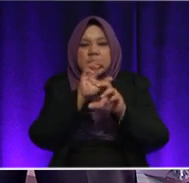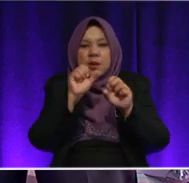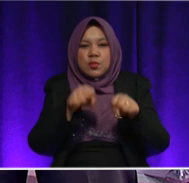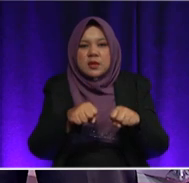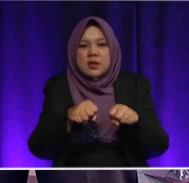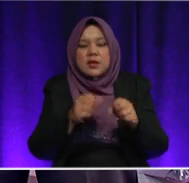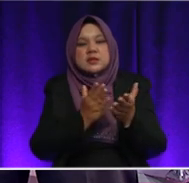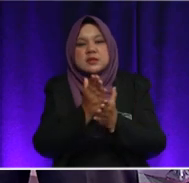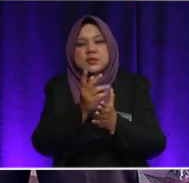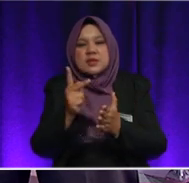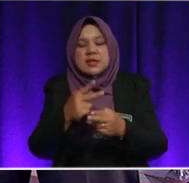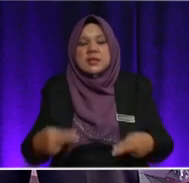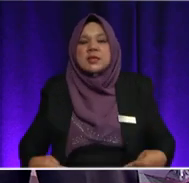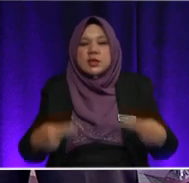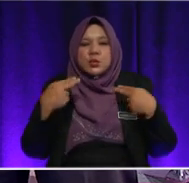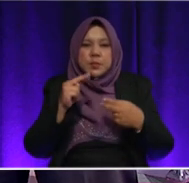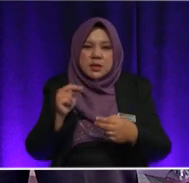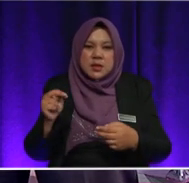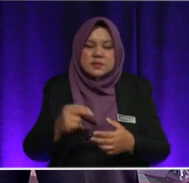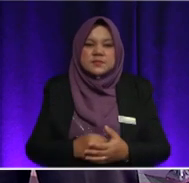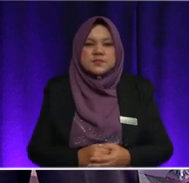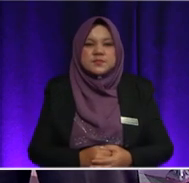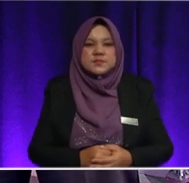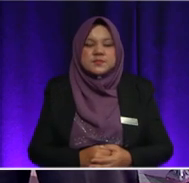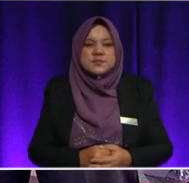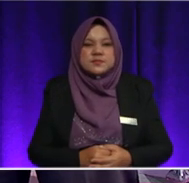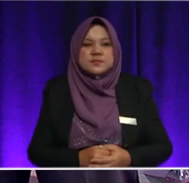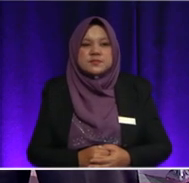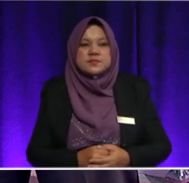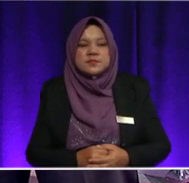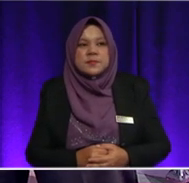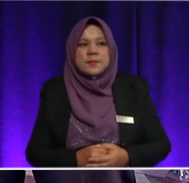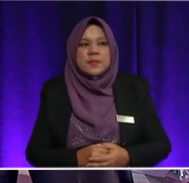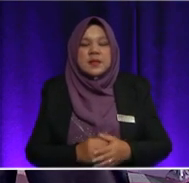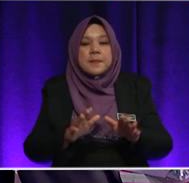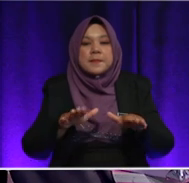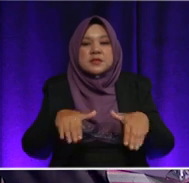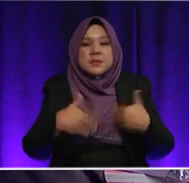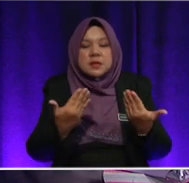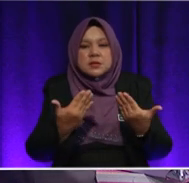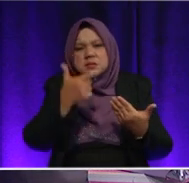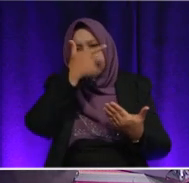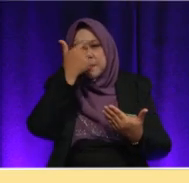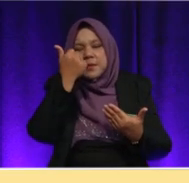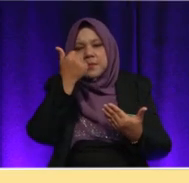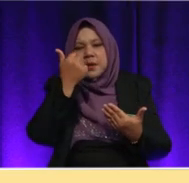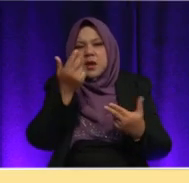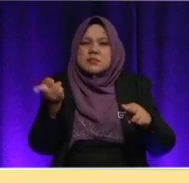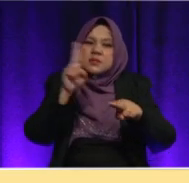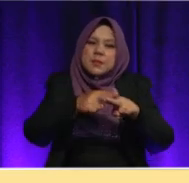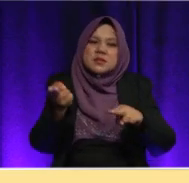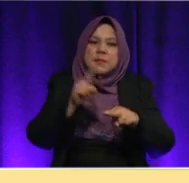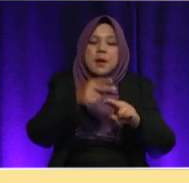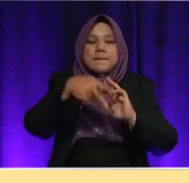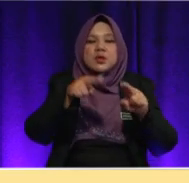teruskan kehidupan kita dengan lebih baik sumbu yang bertuliskan ini bagaimana pertumbuhan pesat penduduk dunia menyebabkan permintaan